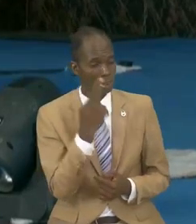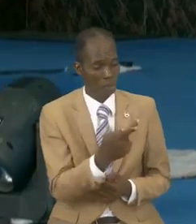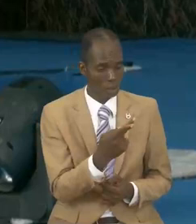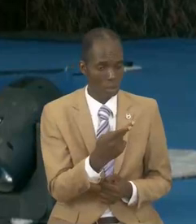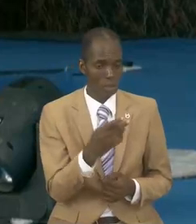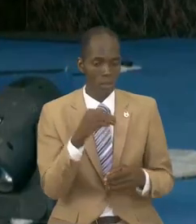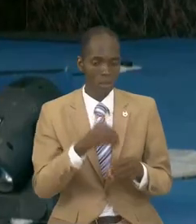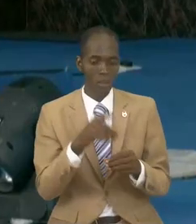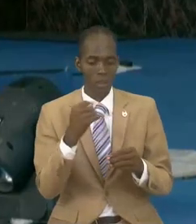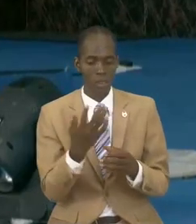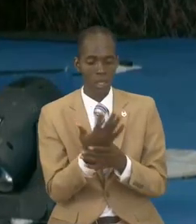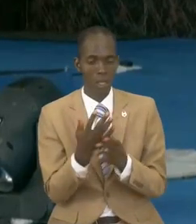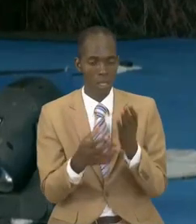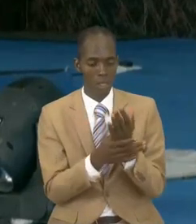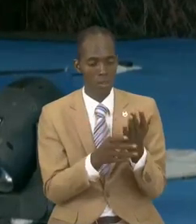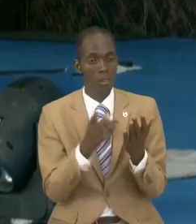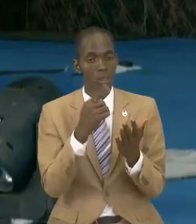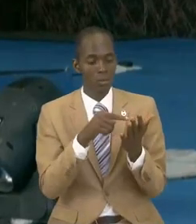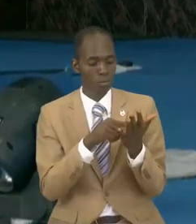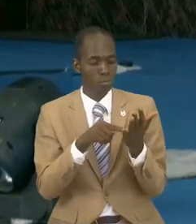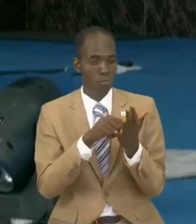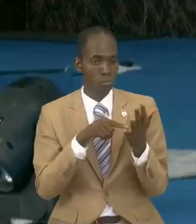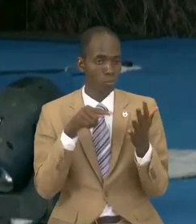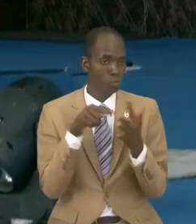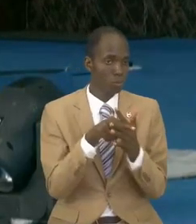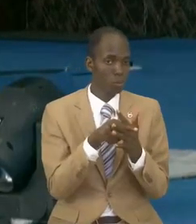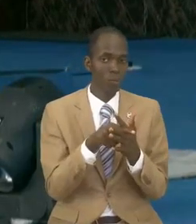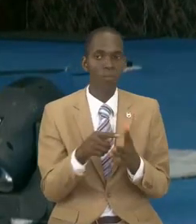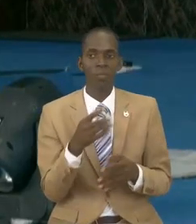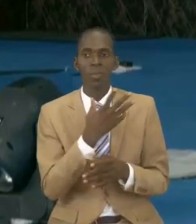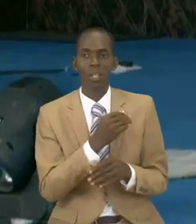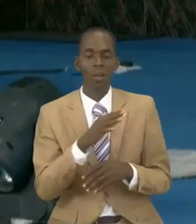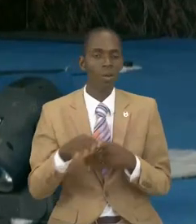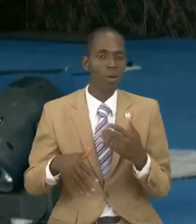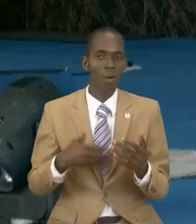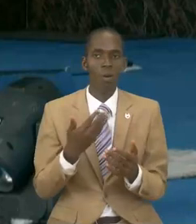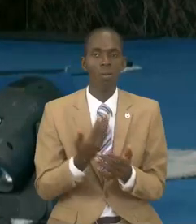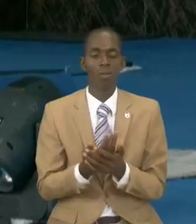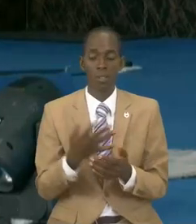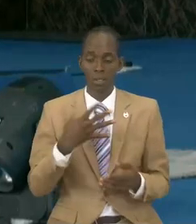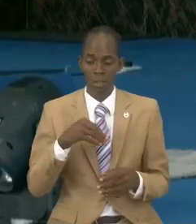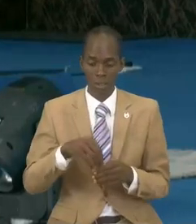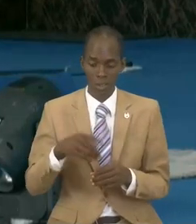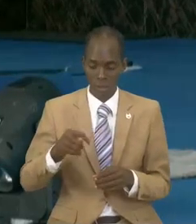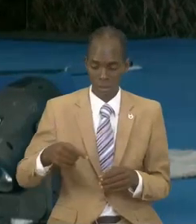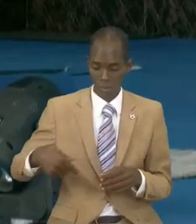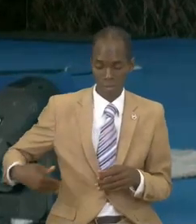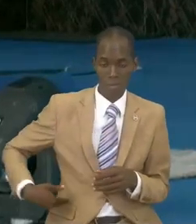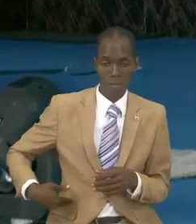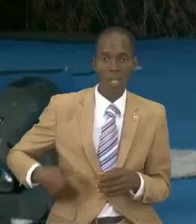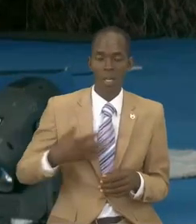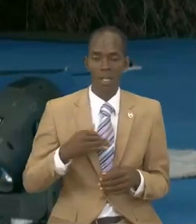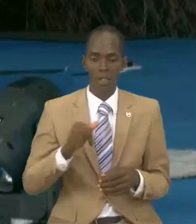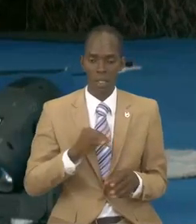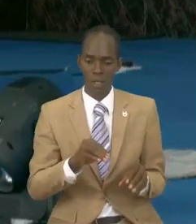si je ne vois dans ses mains la marque des clous, et si je ne mets mon doigt dans la marque